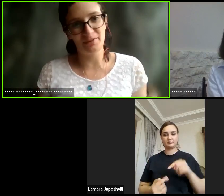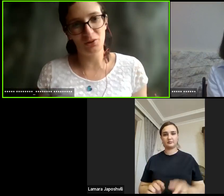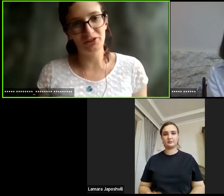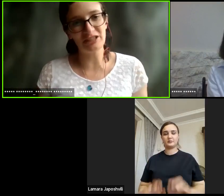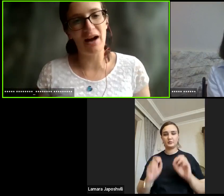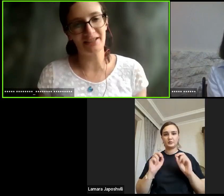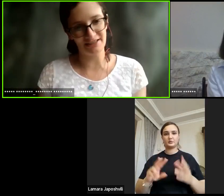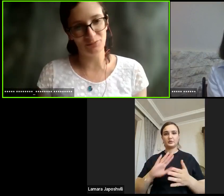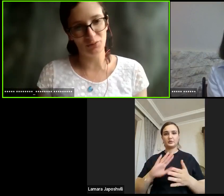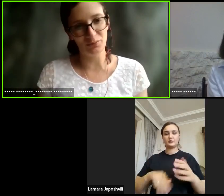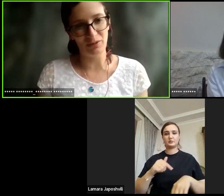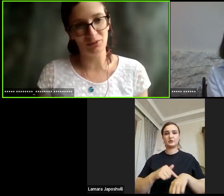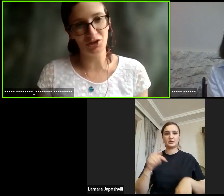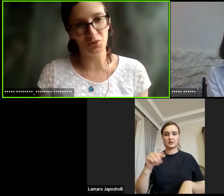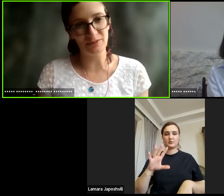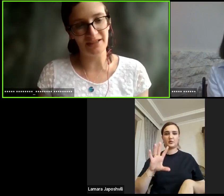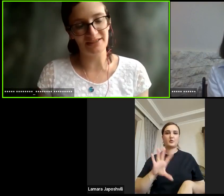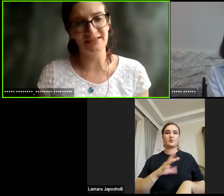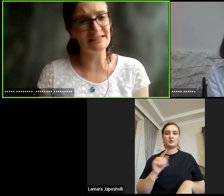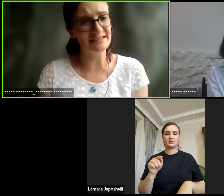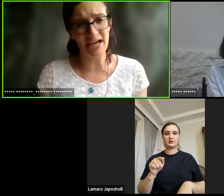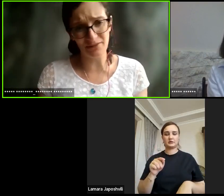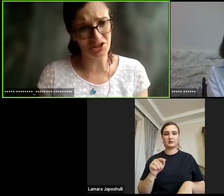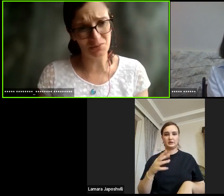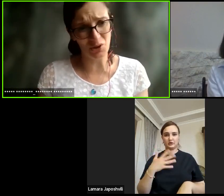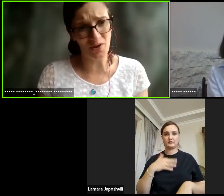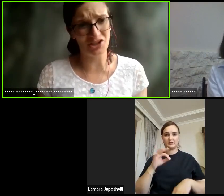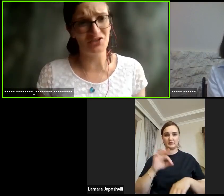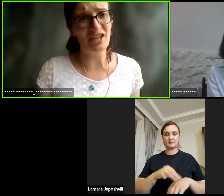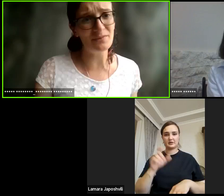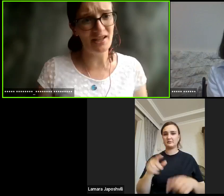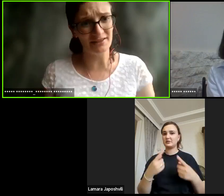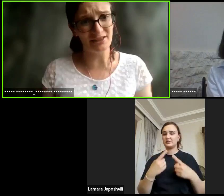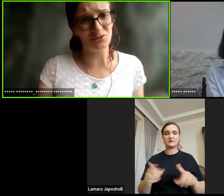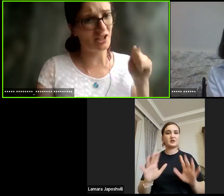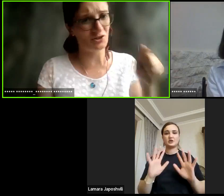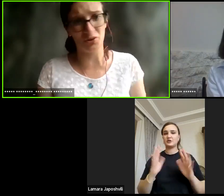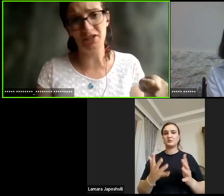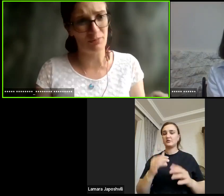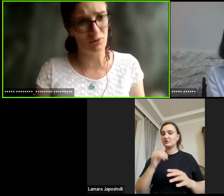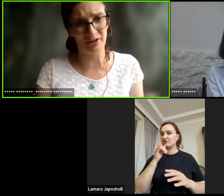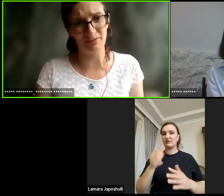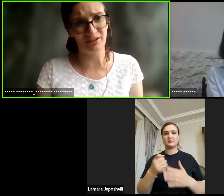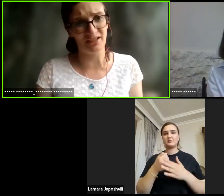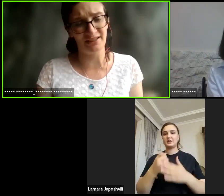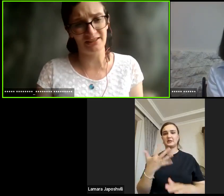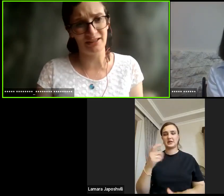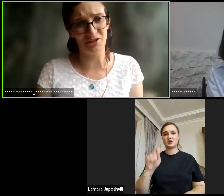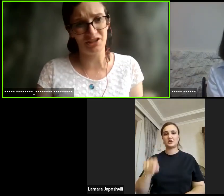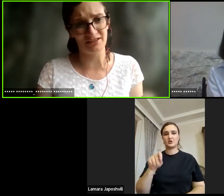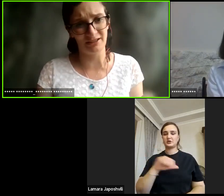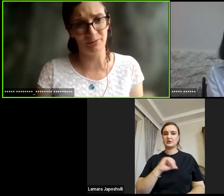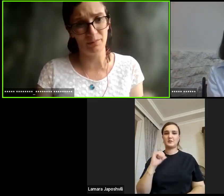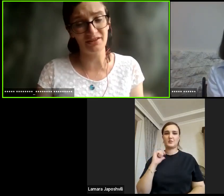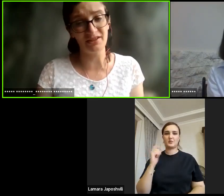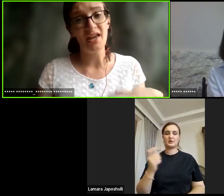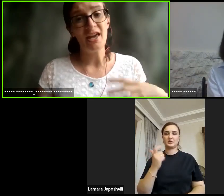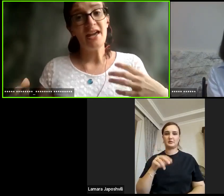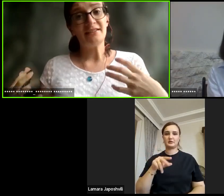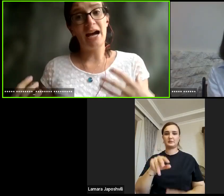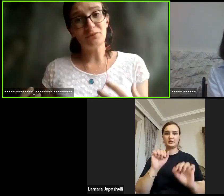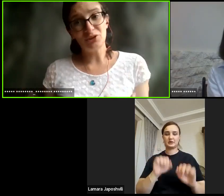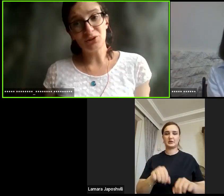უსაფრთხოების შეგრძნება ქონდეს მაქსიმუმი ჩვენს პაციენტს. წინააღმდეგ შემთხვევაში ვერ მიაღწევთ ხელჯოხის დამოუკიდებლად გადაადგილების